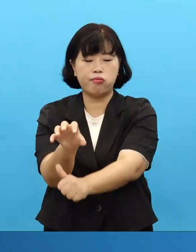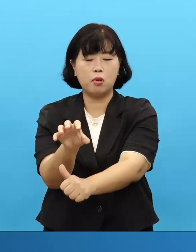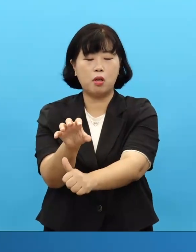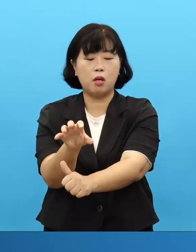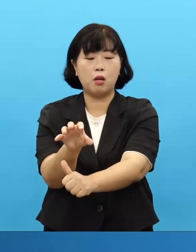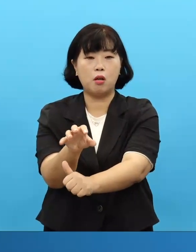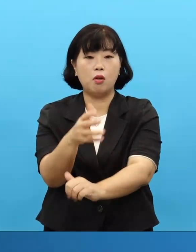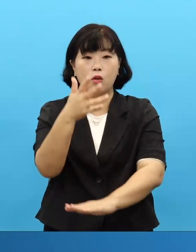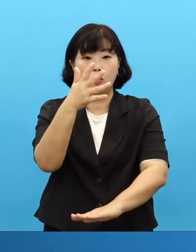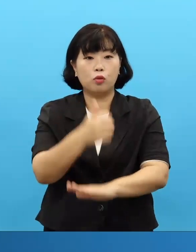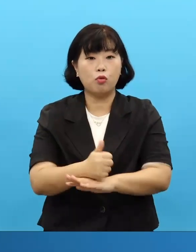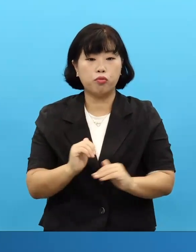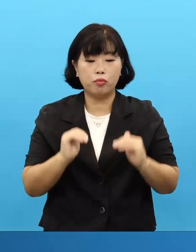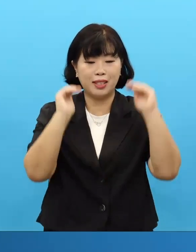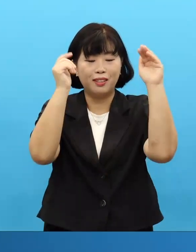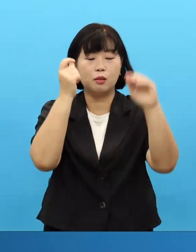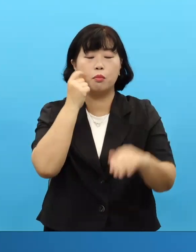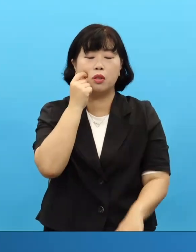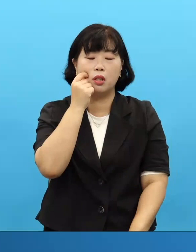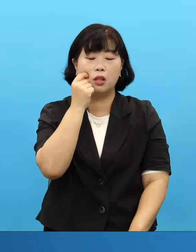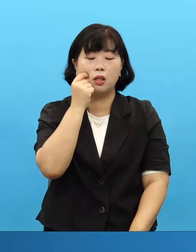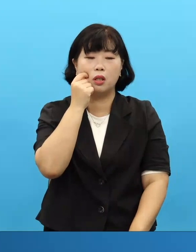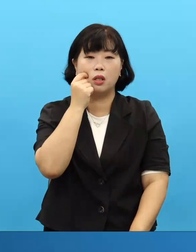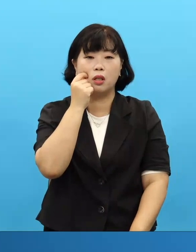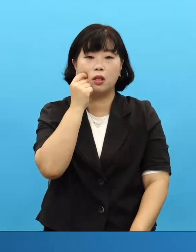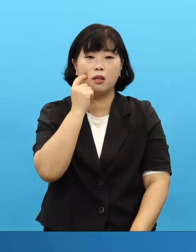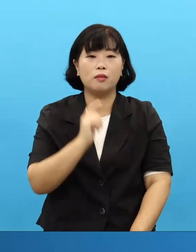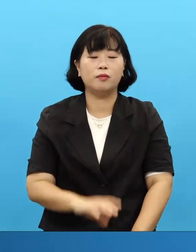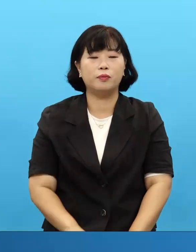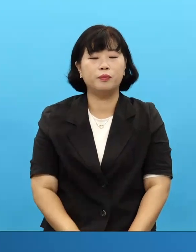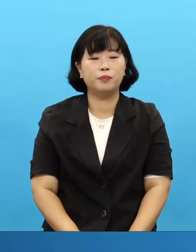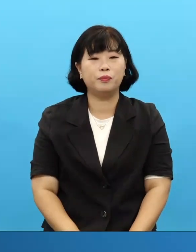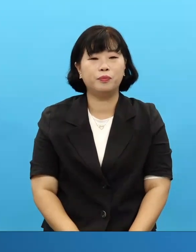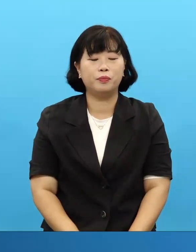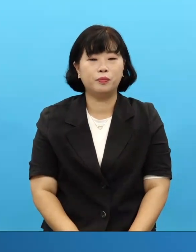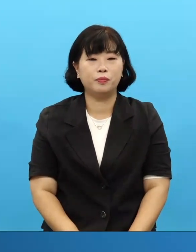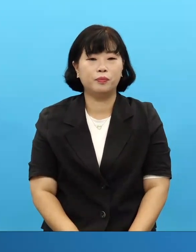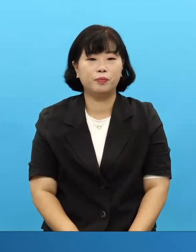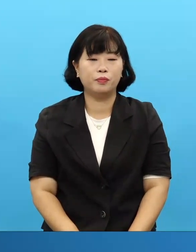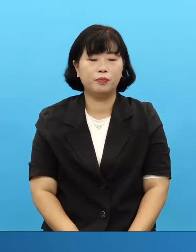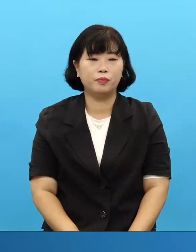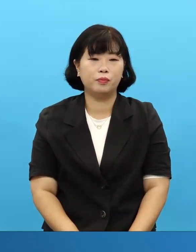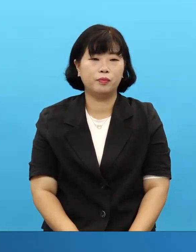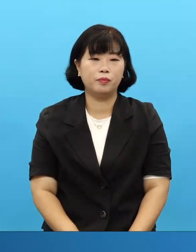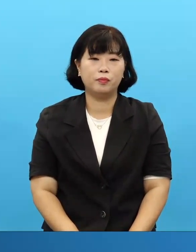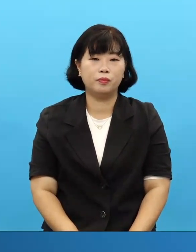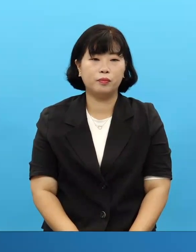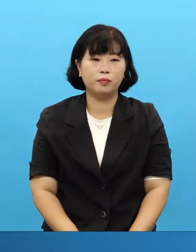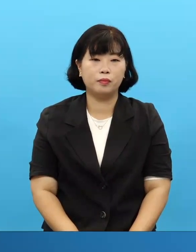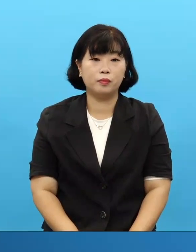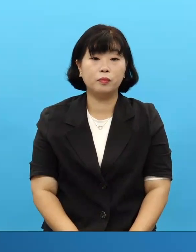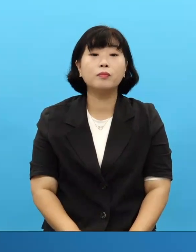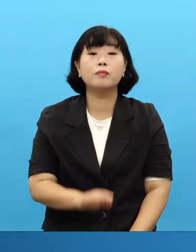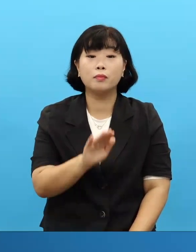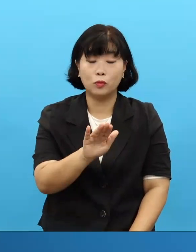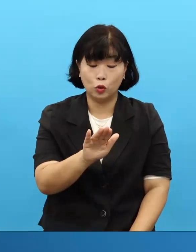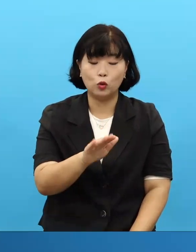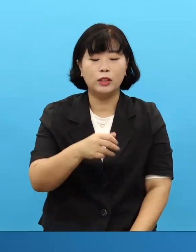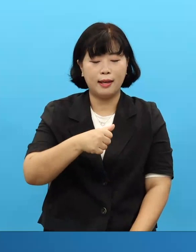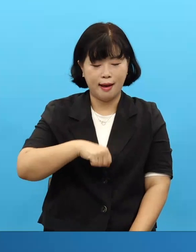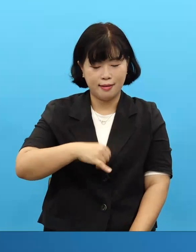to express. They need to be able to express, but we keep limiting everything. 아, 우리 후대들에게. 하나님의 계획이 있습니다. 이걸